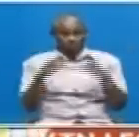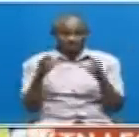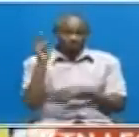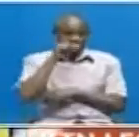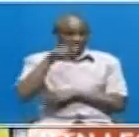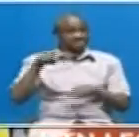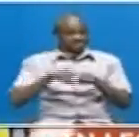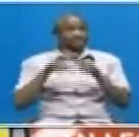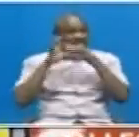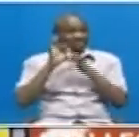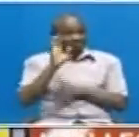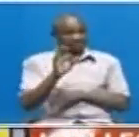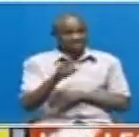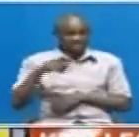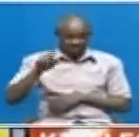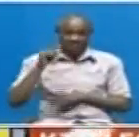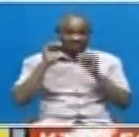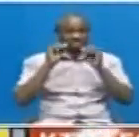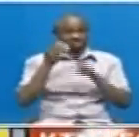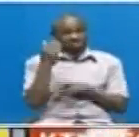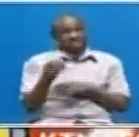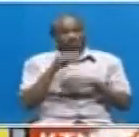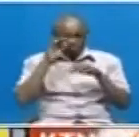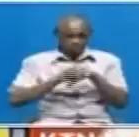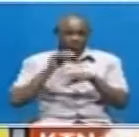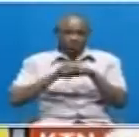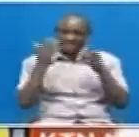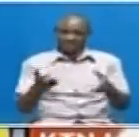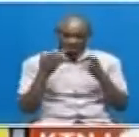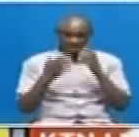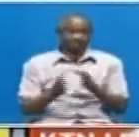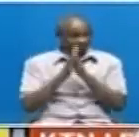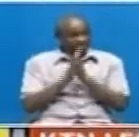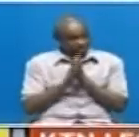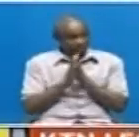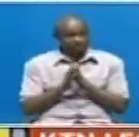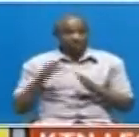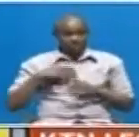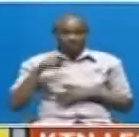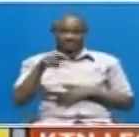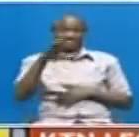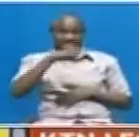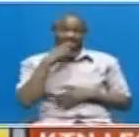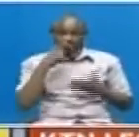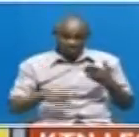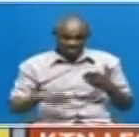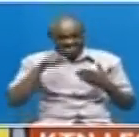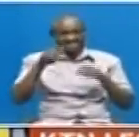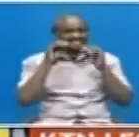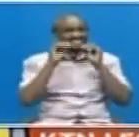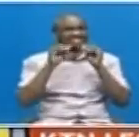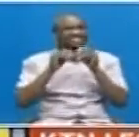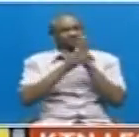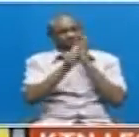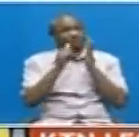tamaduni hii. Ni tamaduni ambayo inamfunza mtoto mafunzo mazito ya kidini. Wakazi wa eneo hili wanasema mafunzo